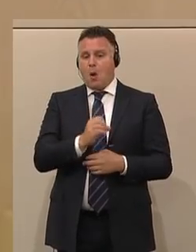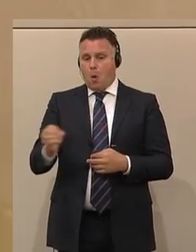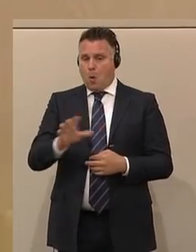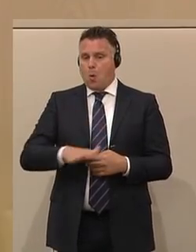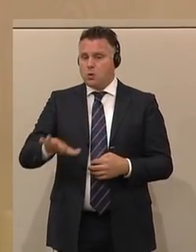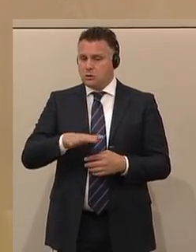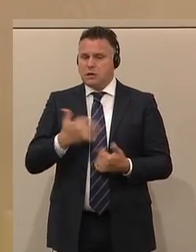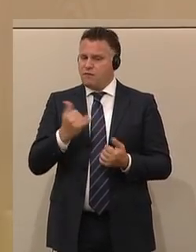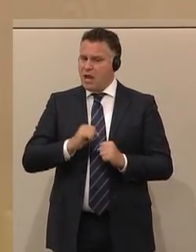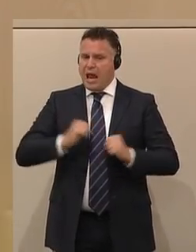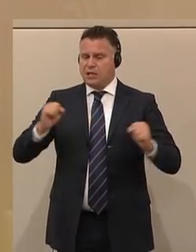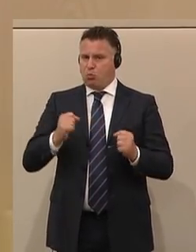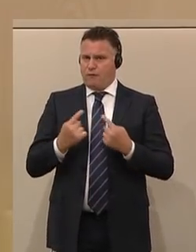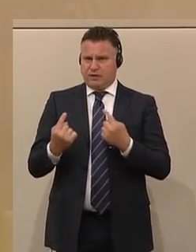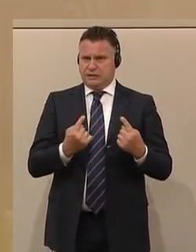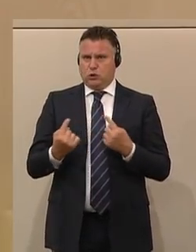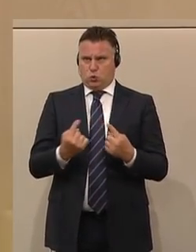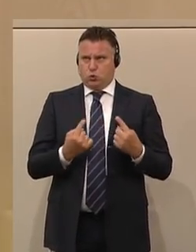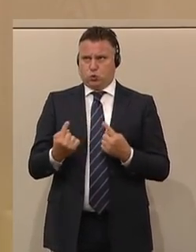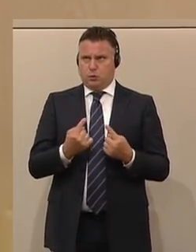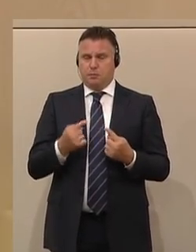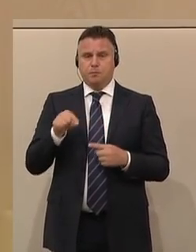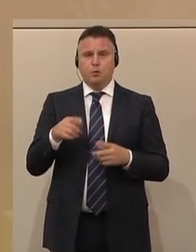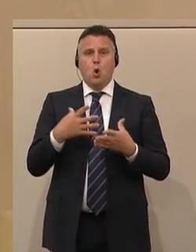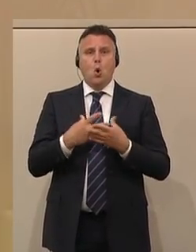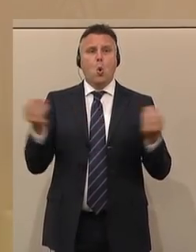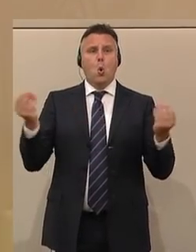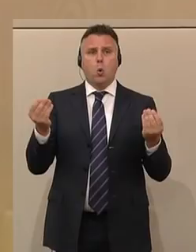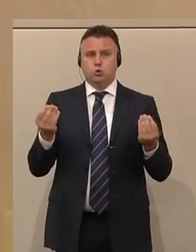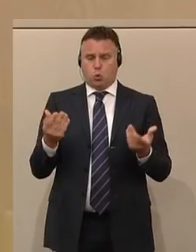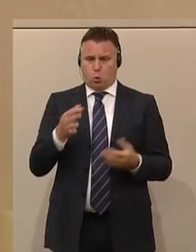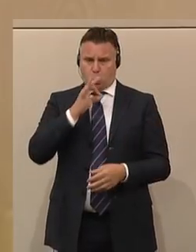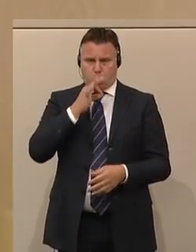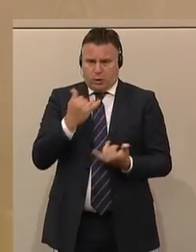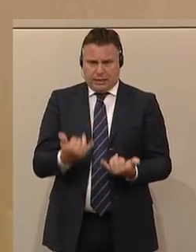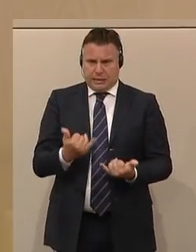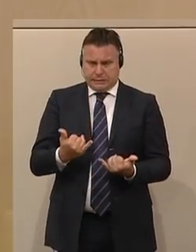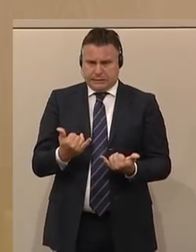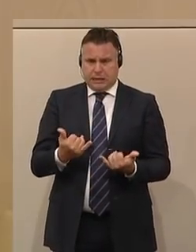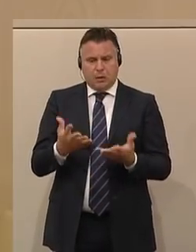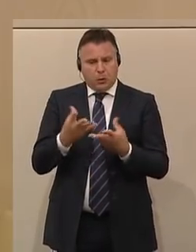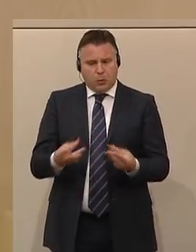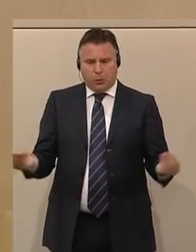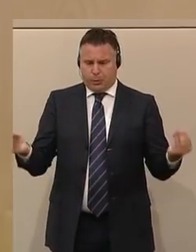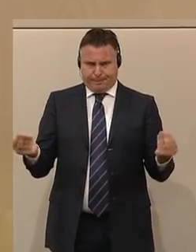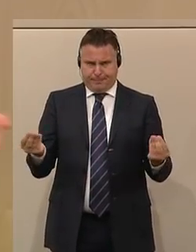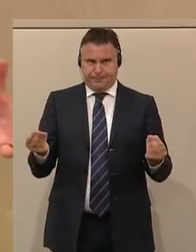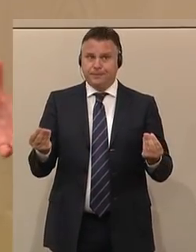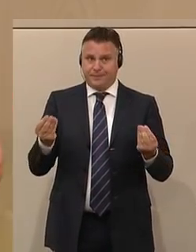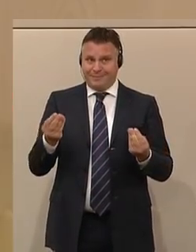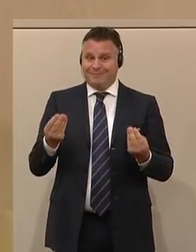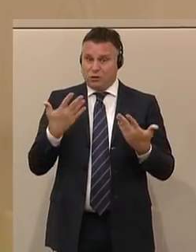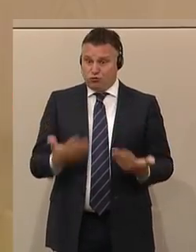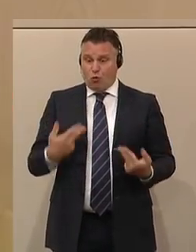die hochexplosiv ist und wo auch keine Lösungskonzepte in Sicht sind, die hier zu einer Beruhigung beitragen könnten. Das ist